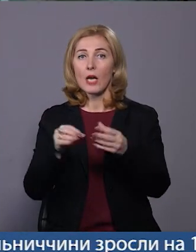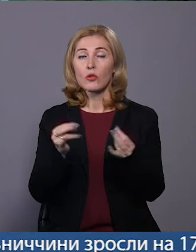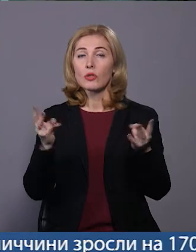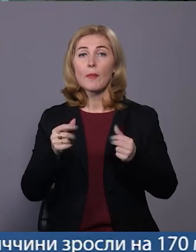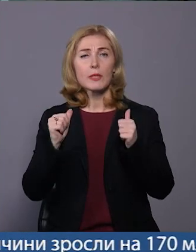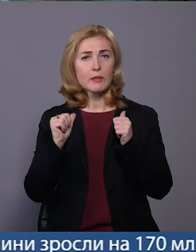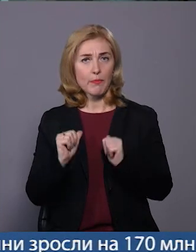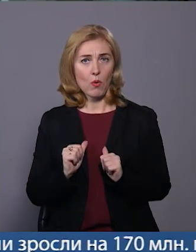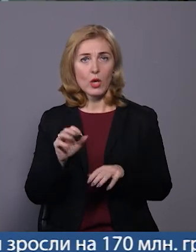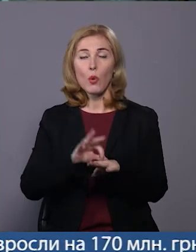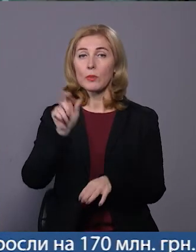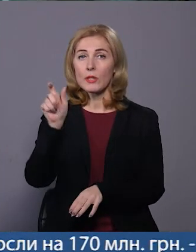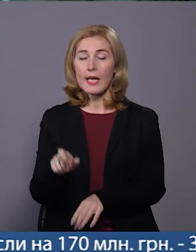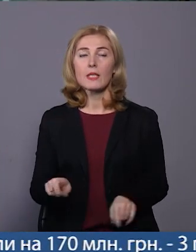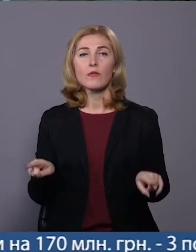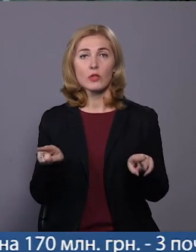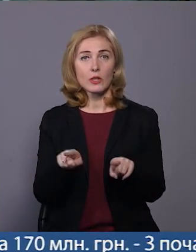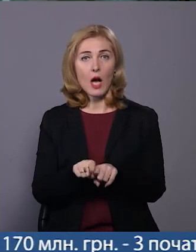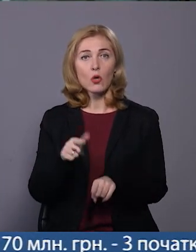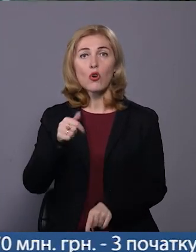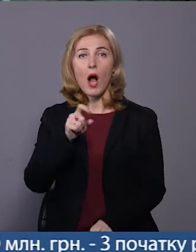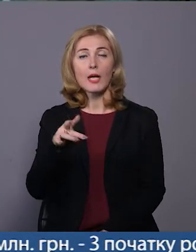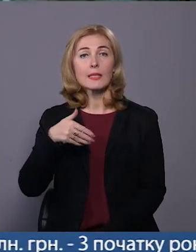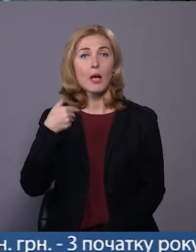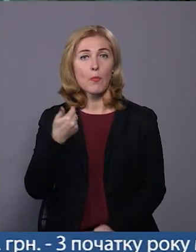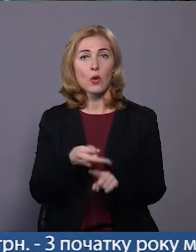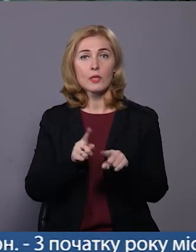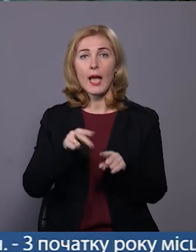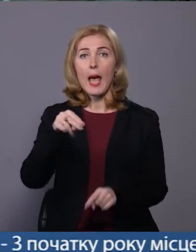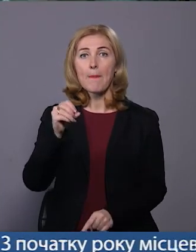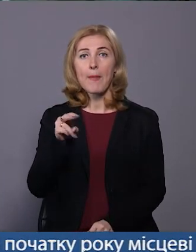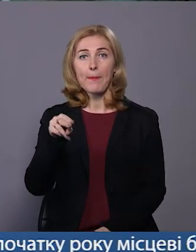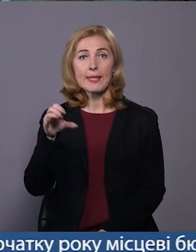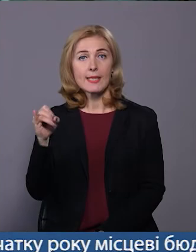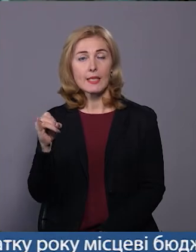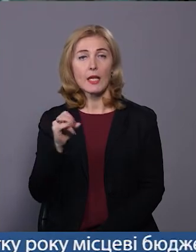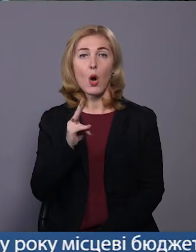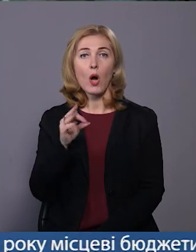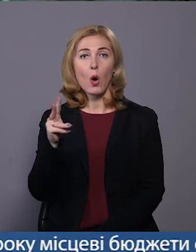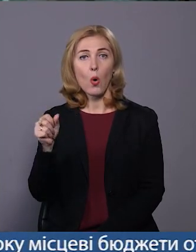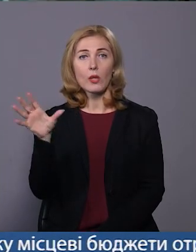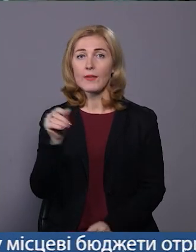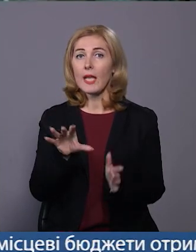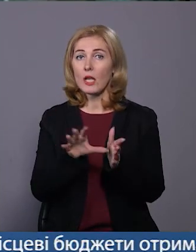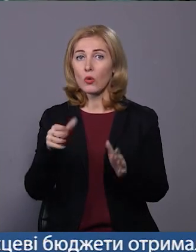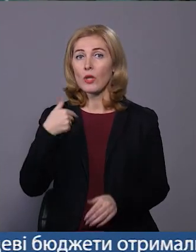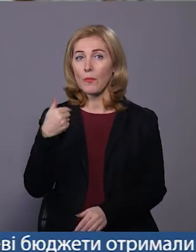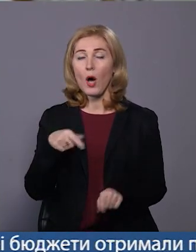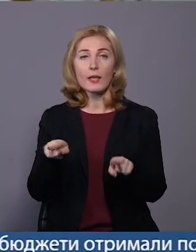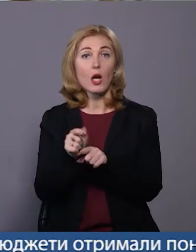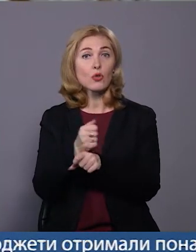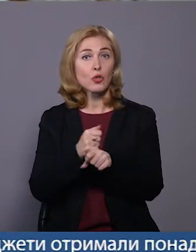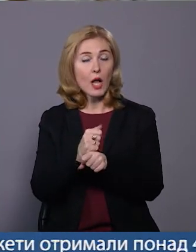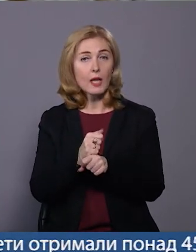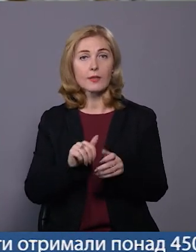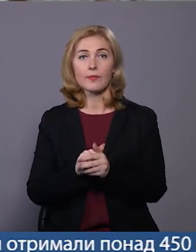В пацієнтів також газовані напої, це пепсі-кола, кока-кола, всі енергетичні напої, також шоколад збуджує.